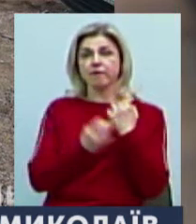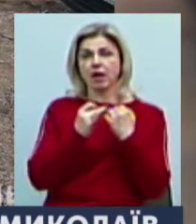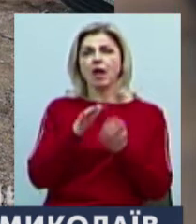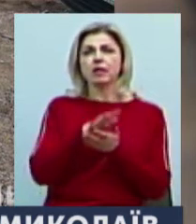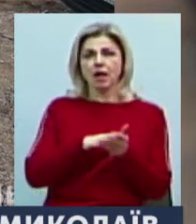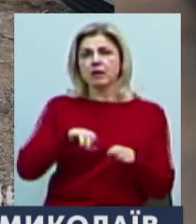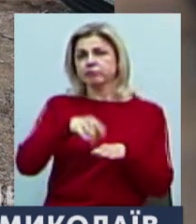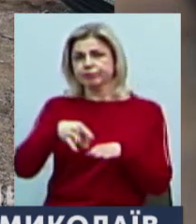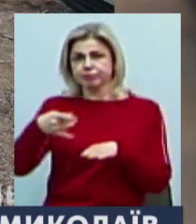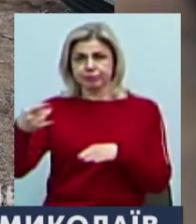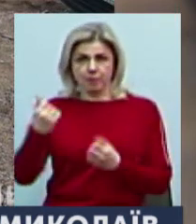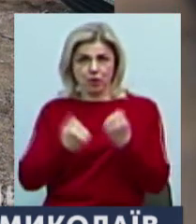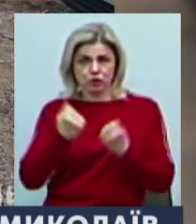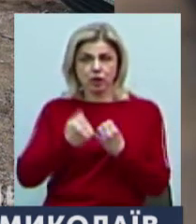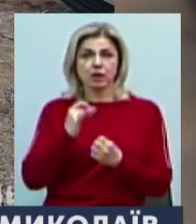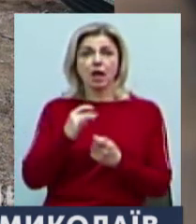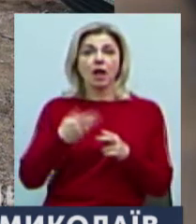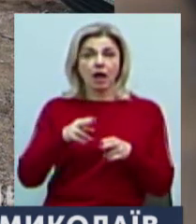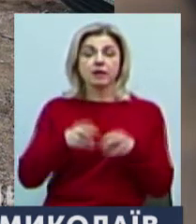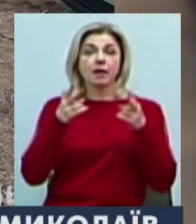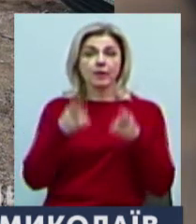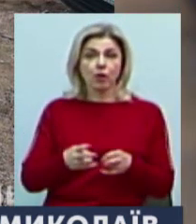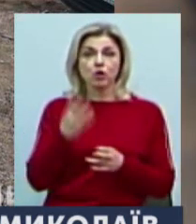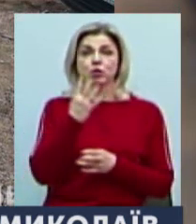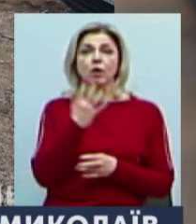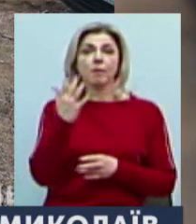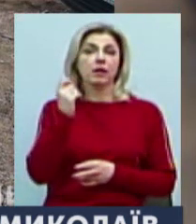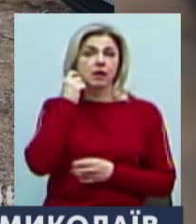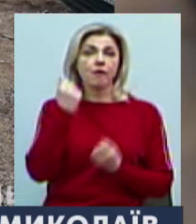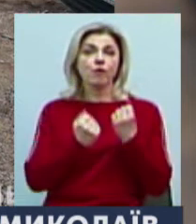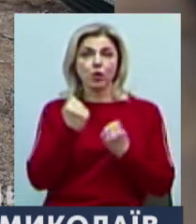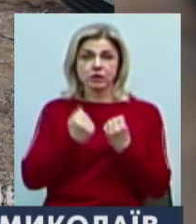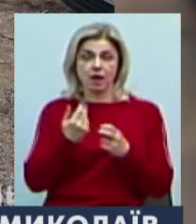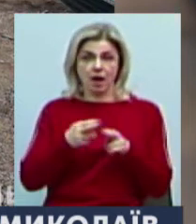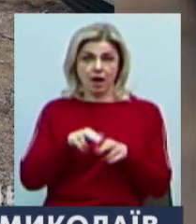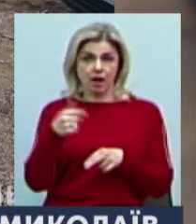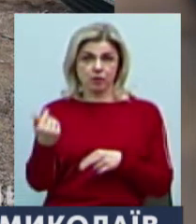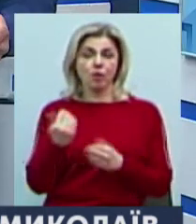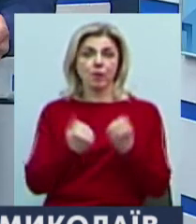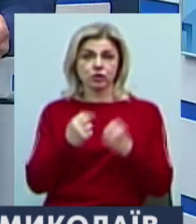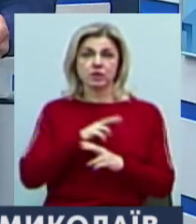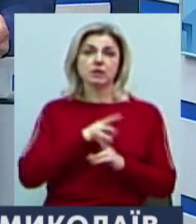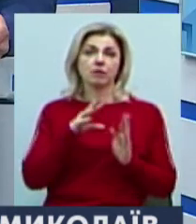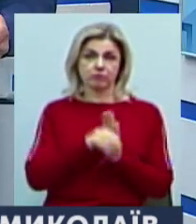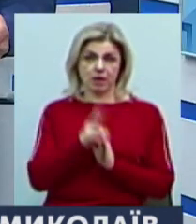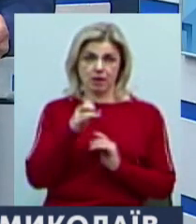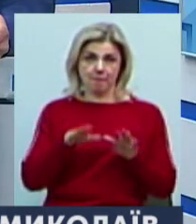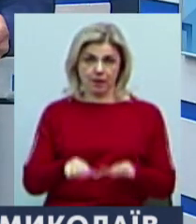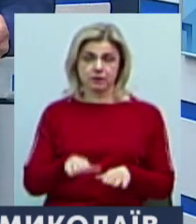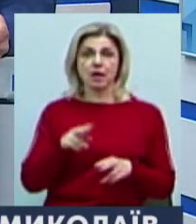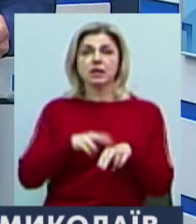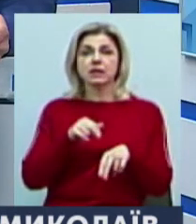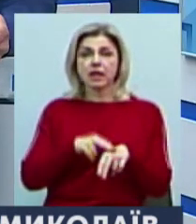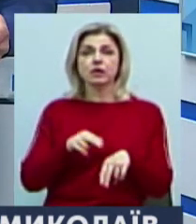перекидання транспортного засобу. Внаслідок дорожньо-транспортної пригоди 45-річний водій позашляховика загинув на місці події. Слідчі за